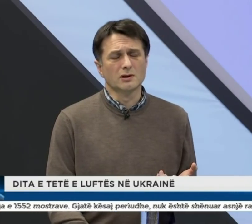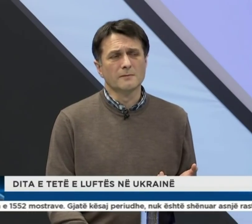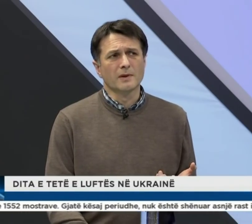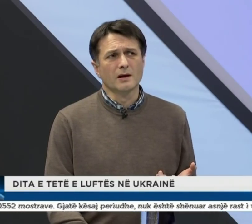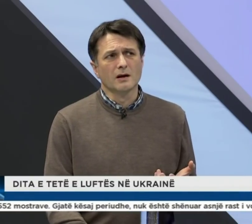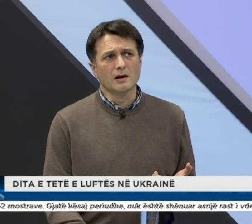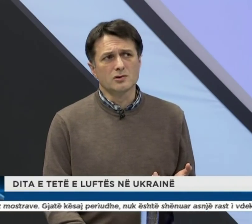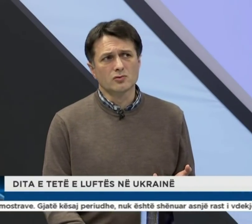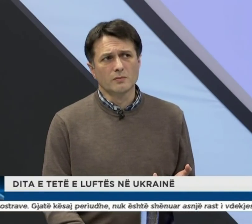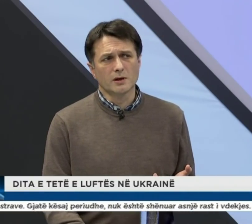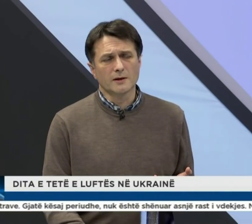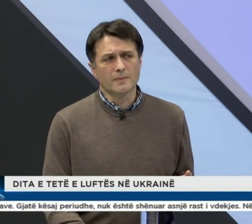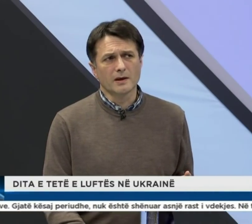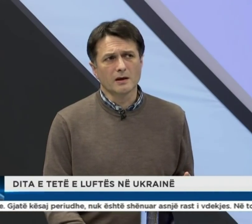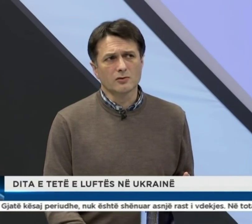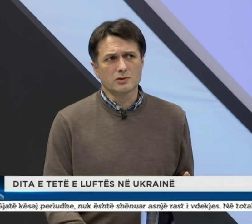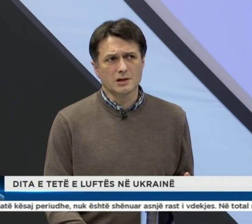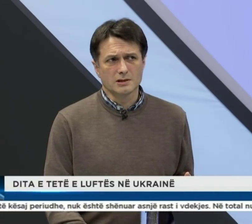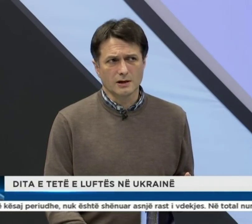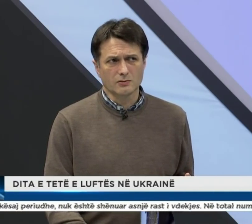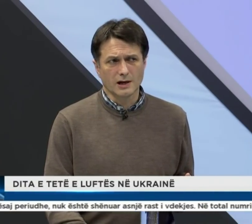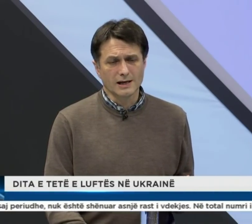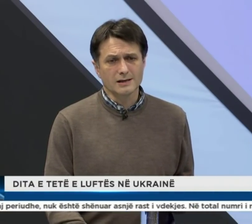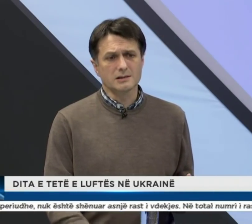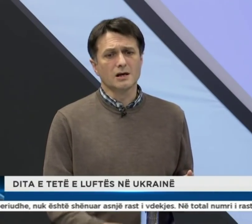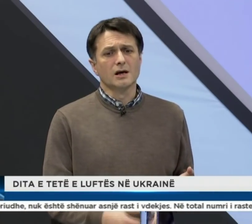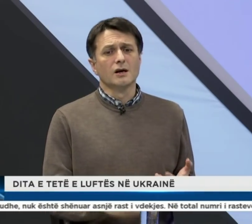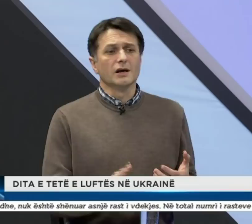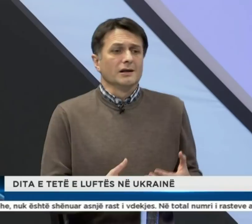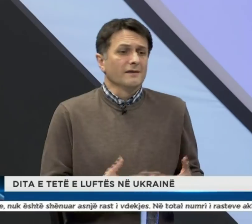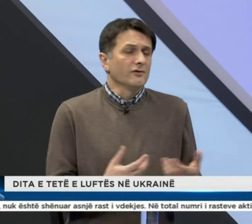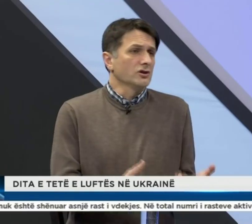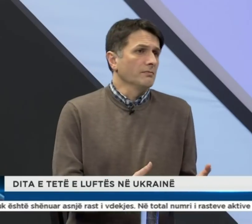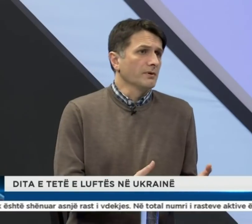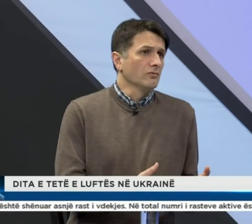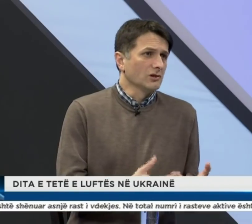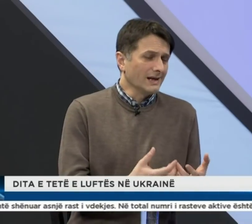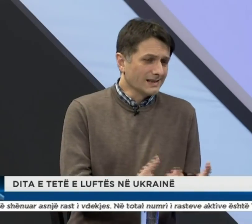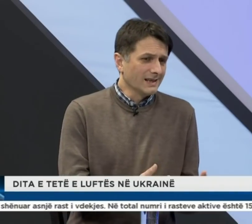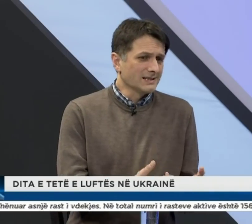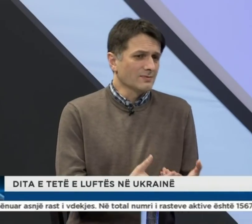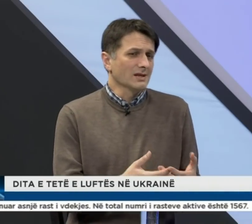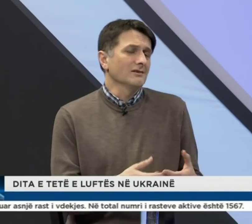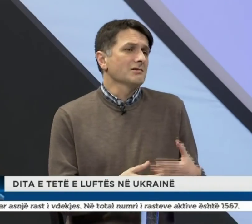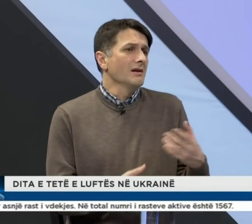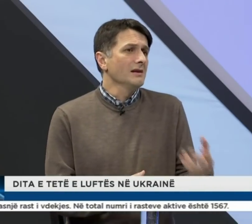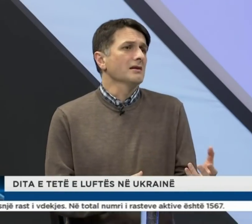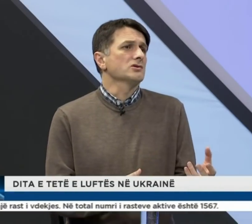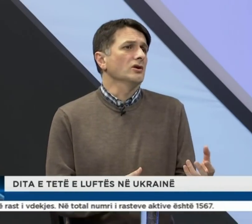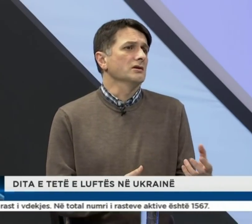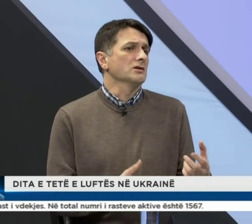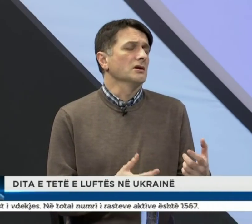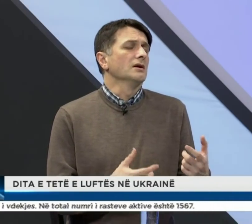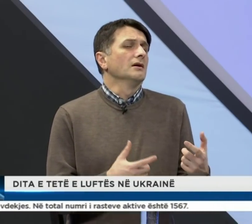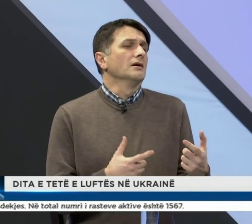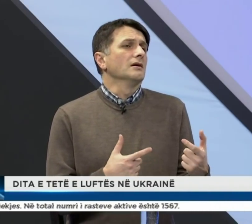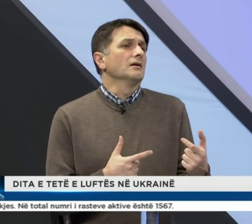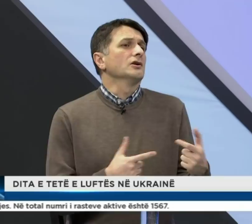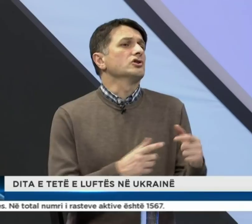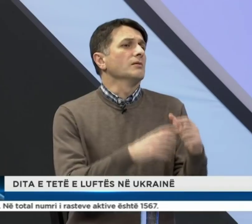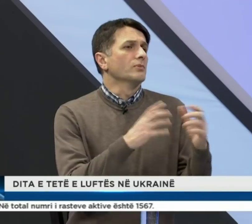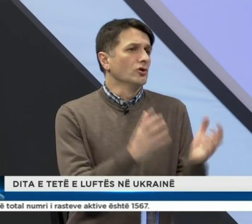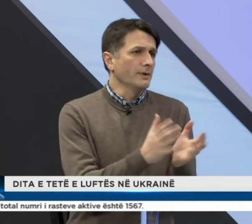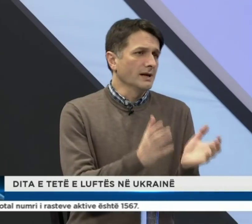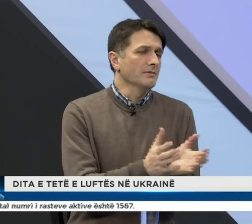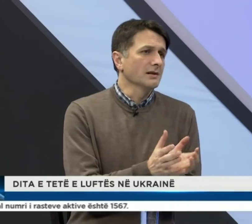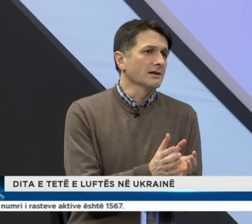dënohet sulmi i Rusisë ndaj Ukrainës, një votim për mua taktik sepse është në linjën e saj që është